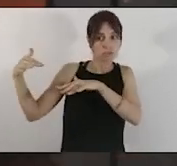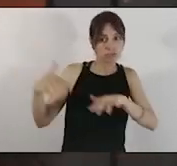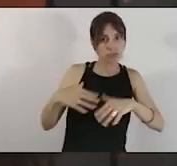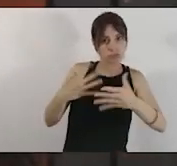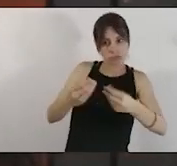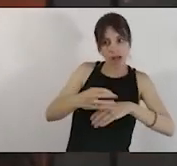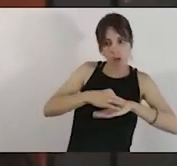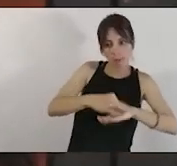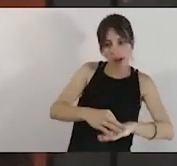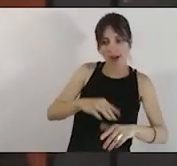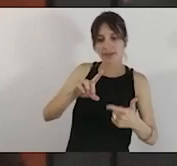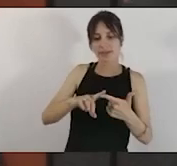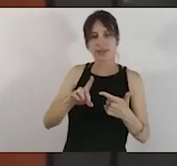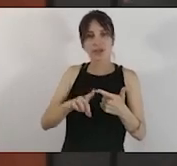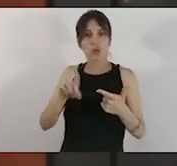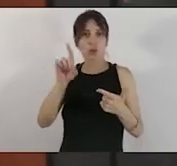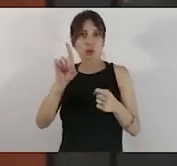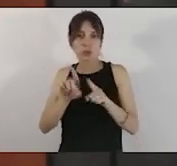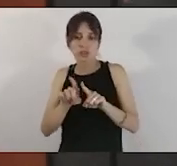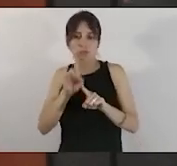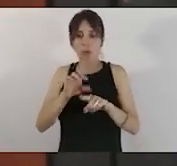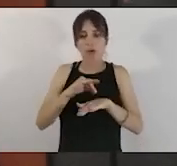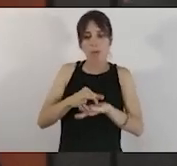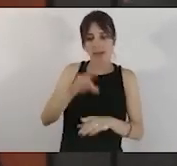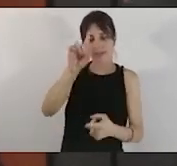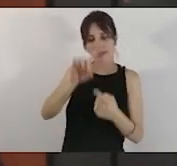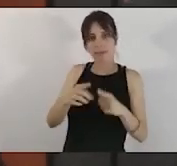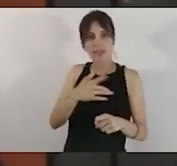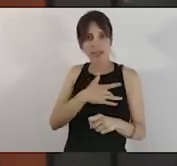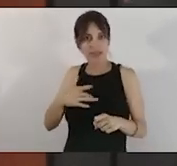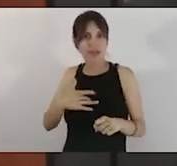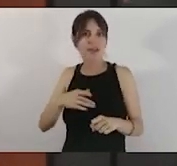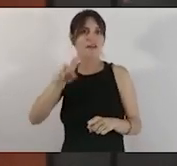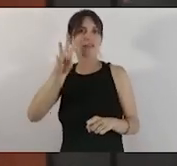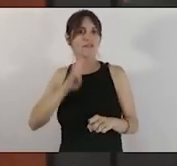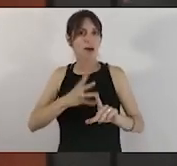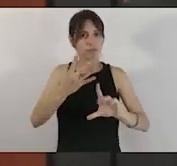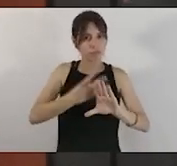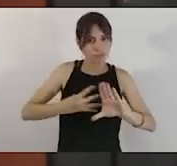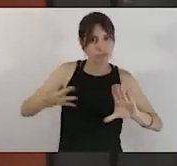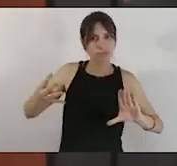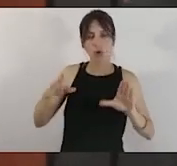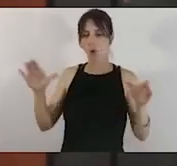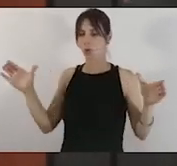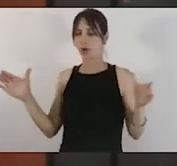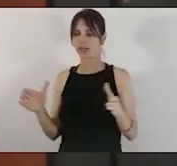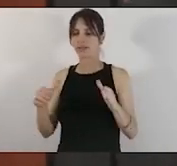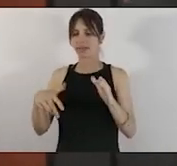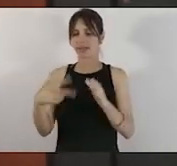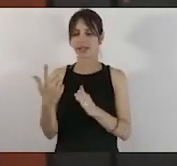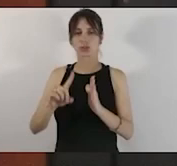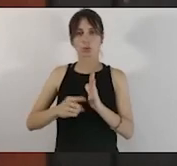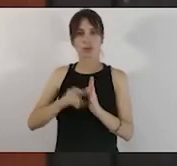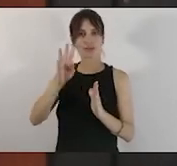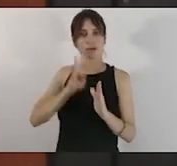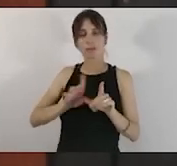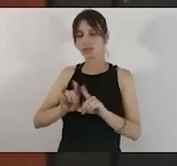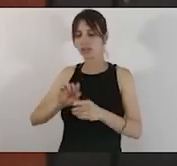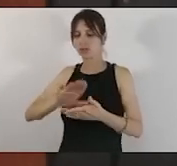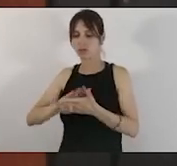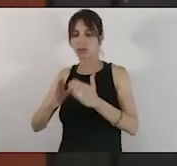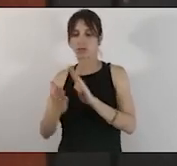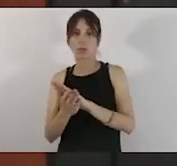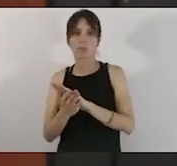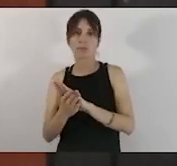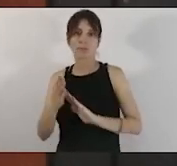Jeunesse Écoute Santé, Image Santé, le Forum Femmes Méditerranée et le collectif 13 Droits des Femmes, ainsi que l'association ORAN